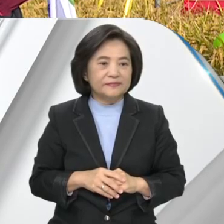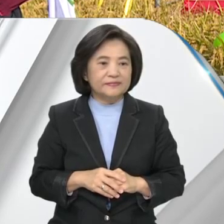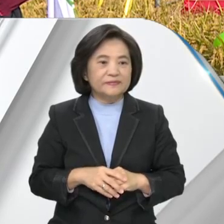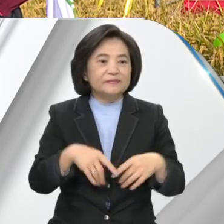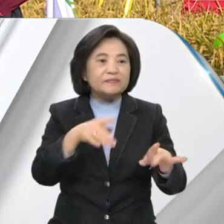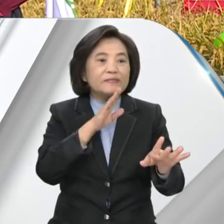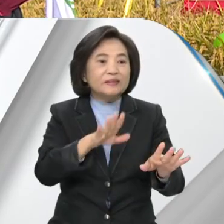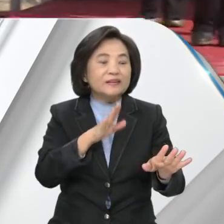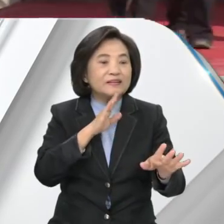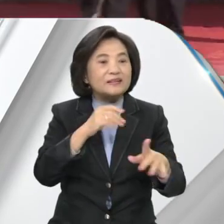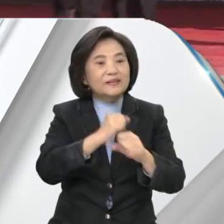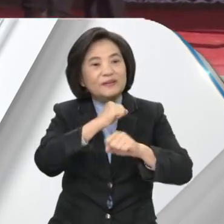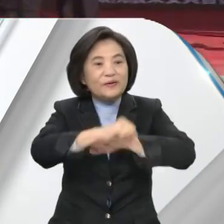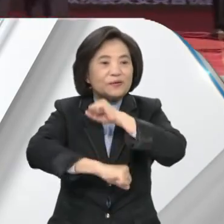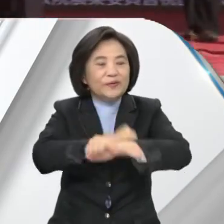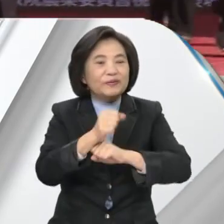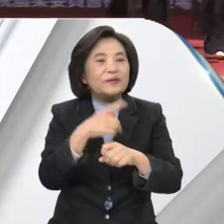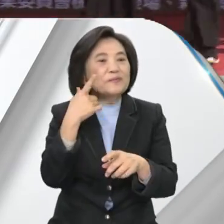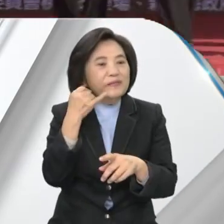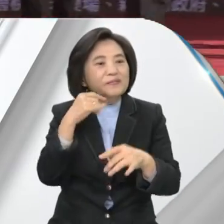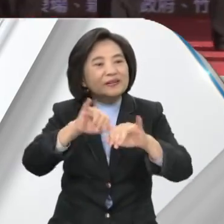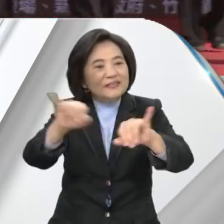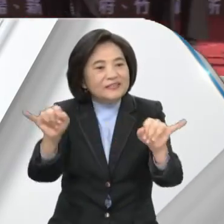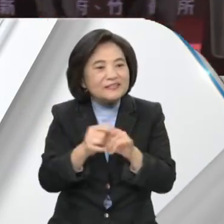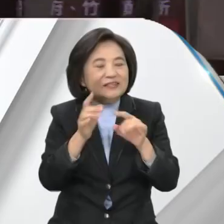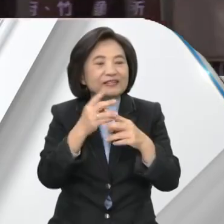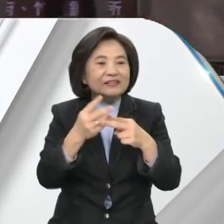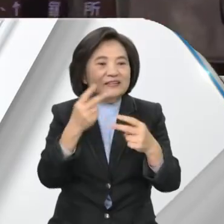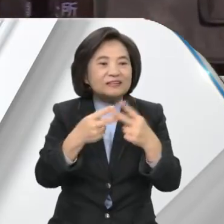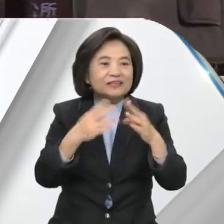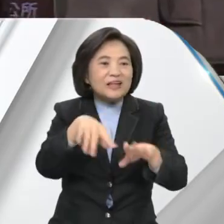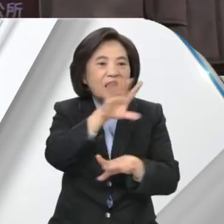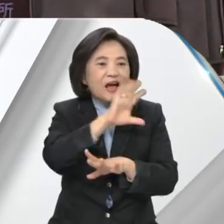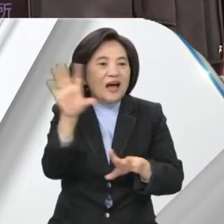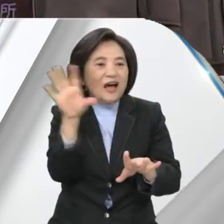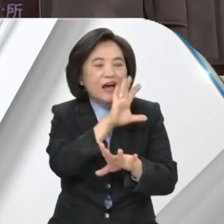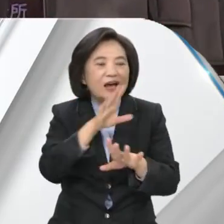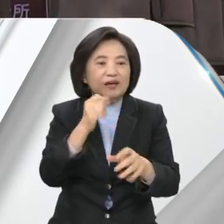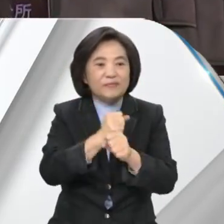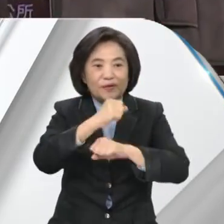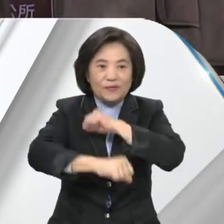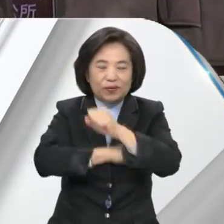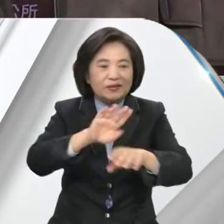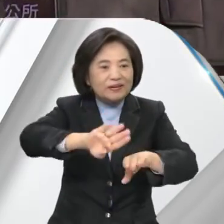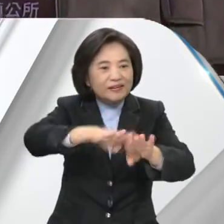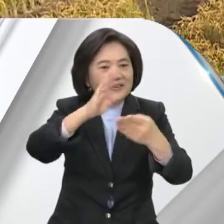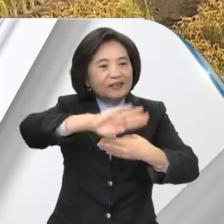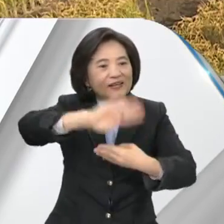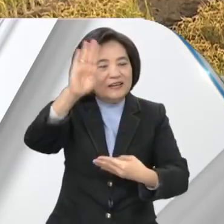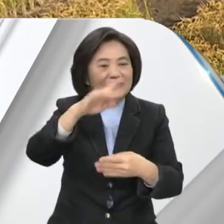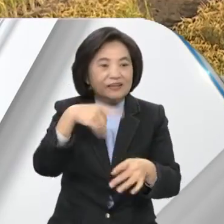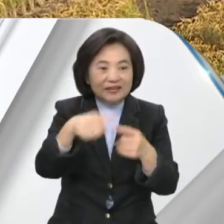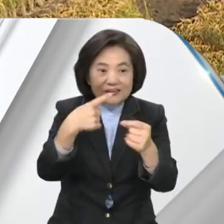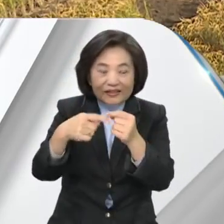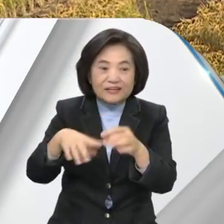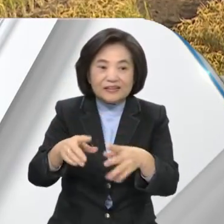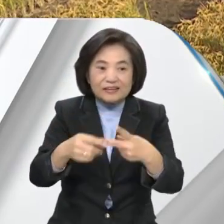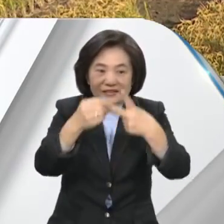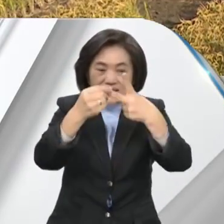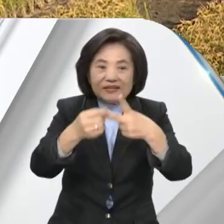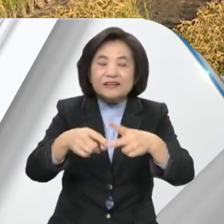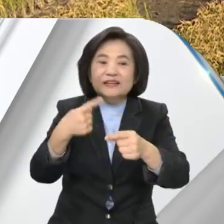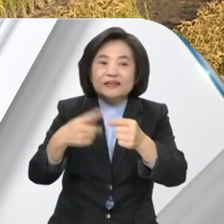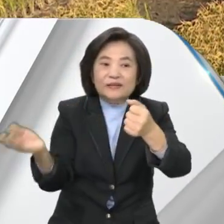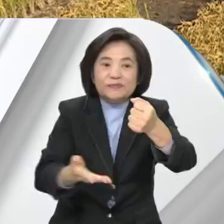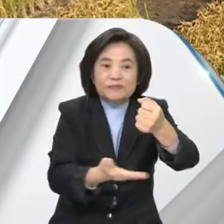下期加进白妈妈用客家歌曲编排舞蹈为无田加研发开场。当年梅东河收了后，